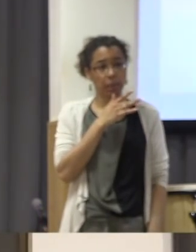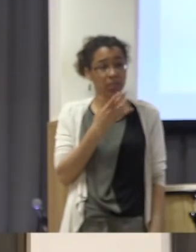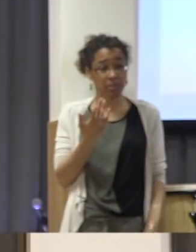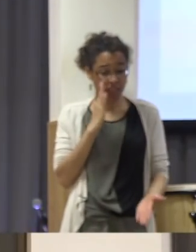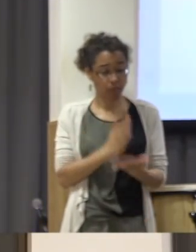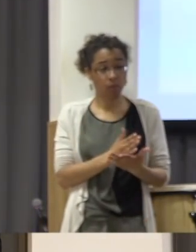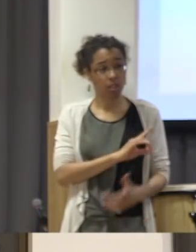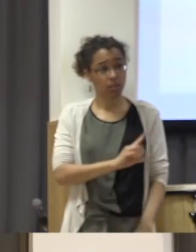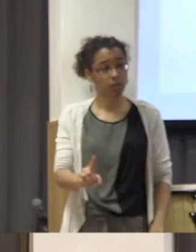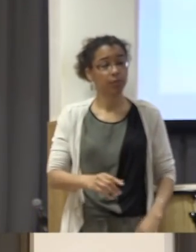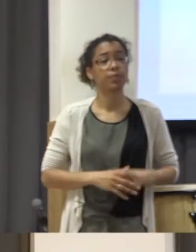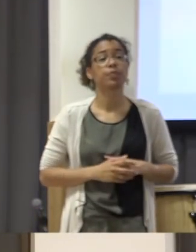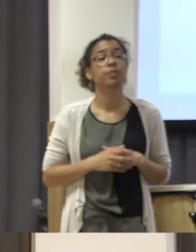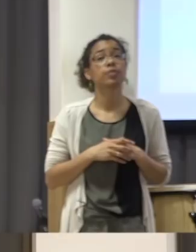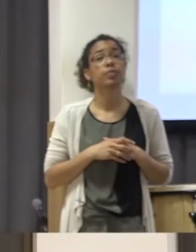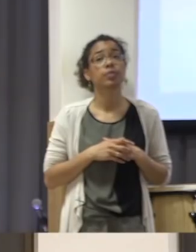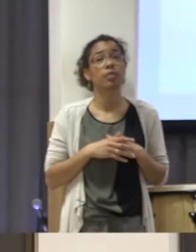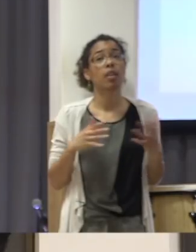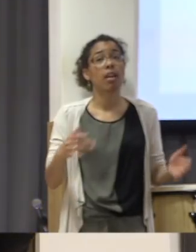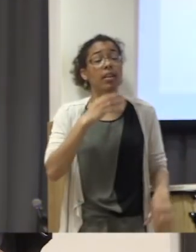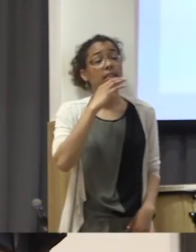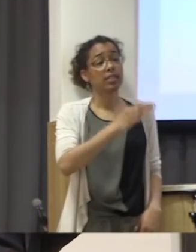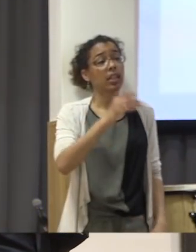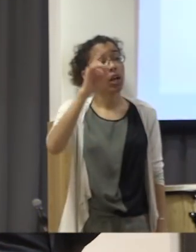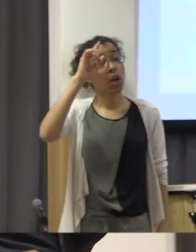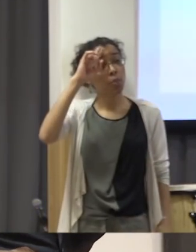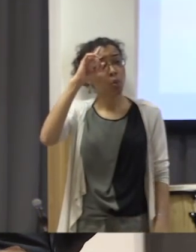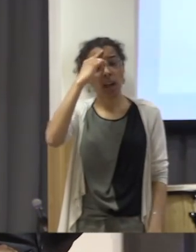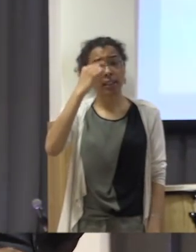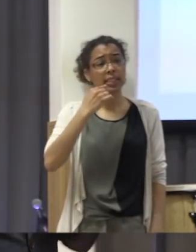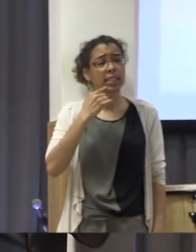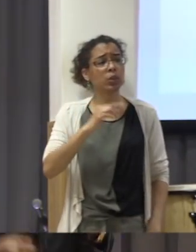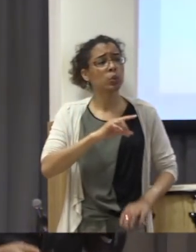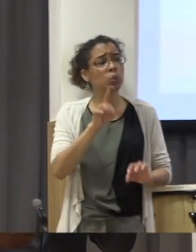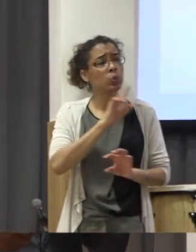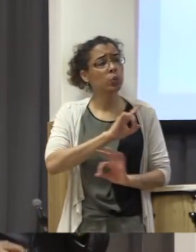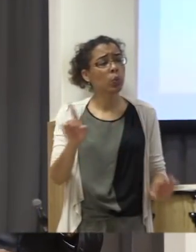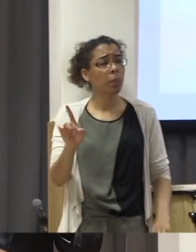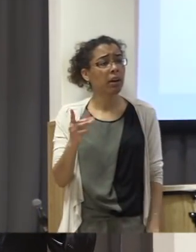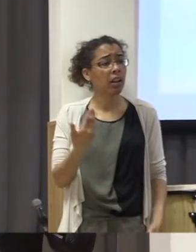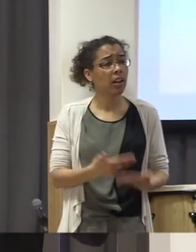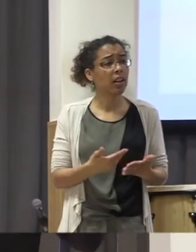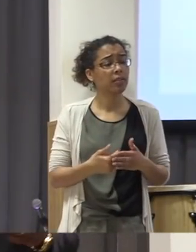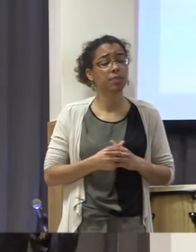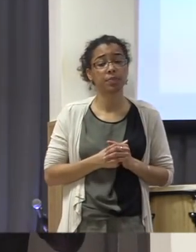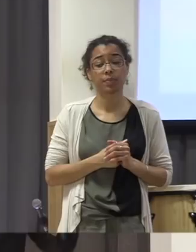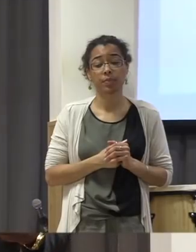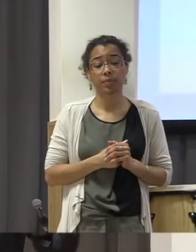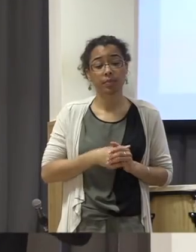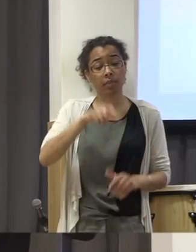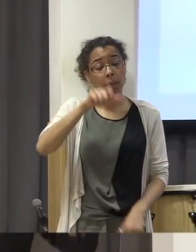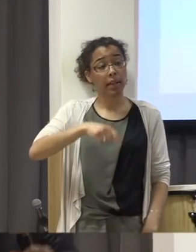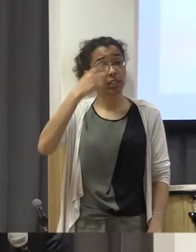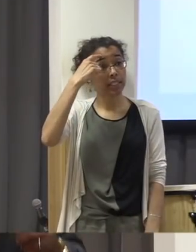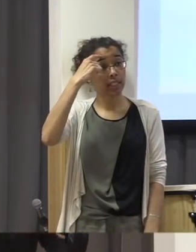foi. Alors, nous allons dire pourquoi cette incrédulité. Et ça, les croyants est